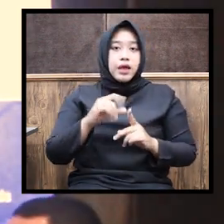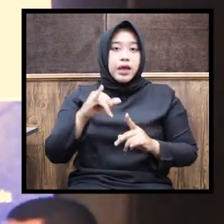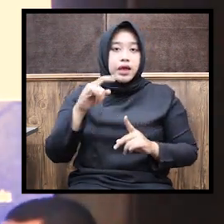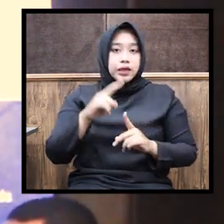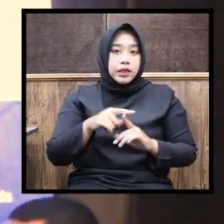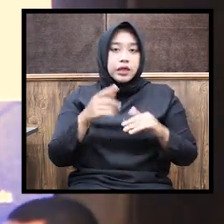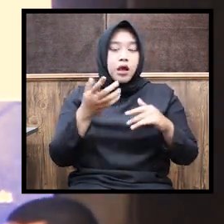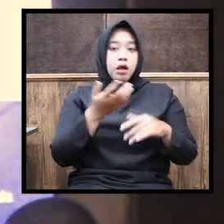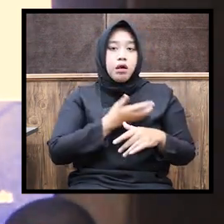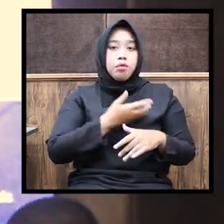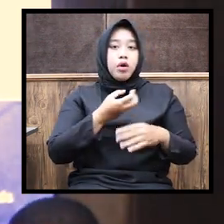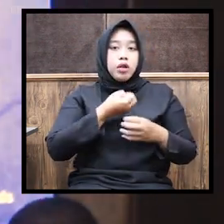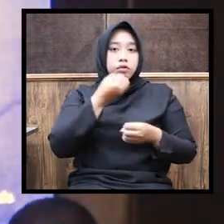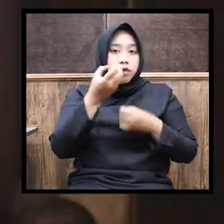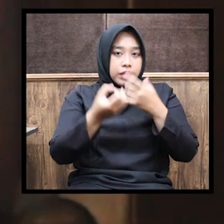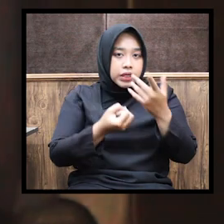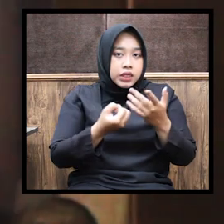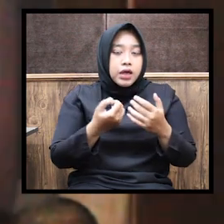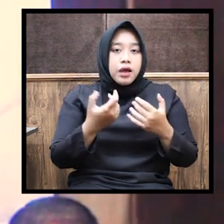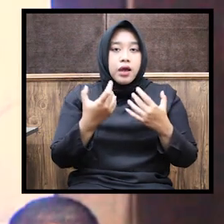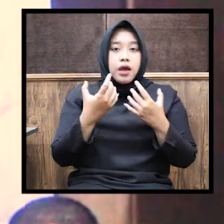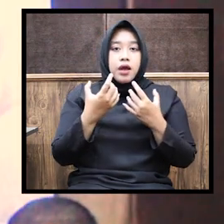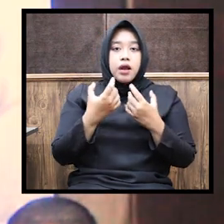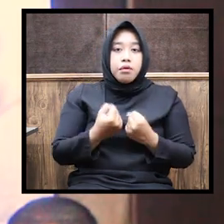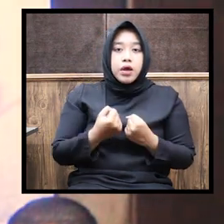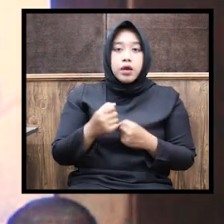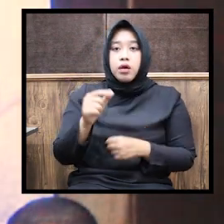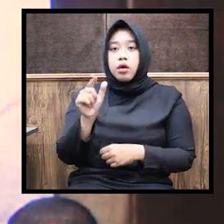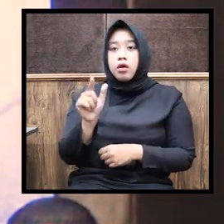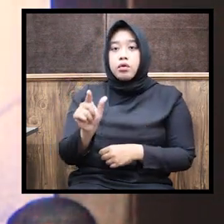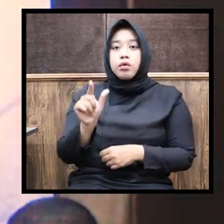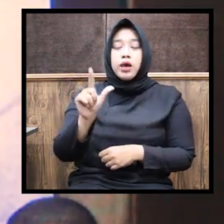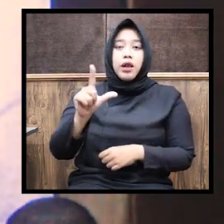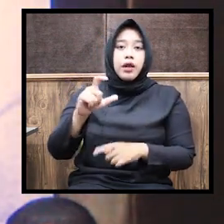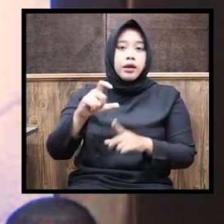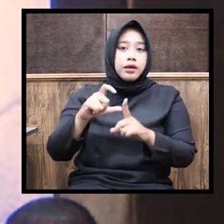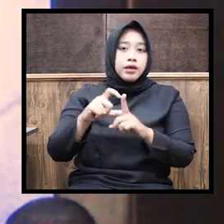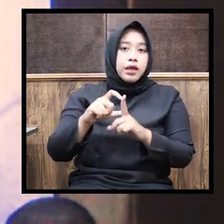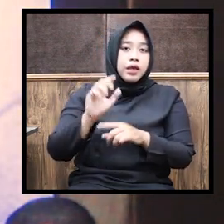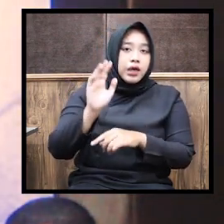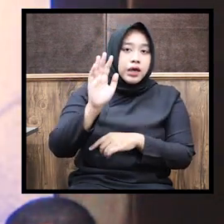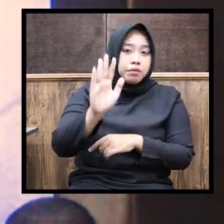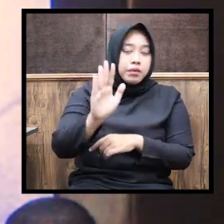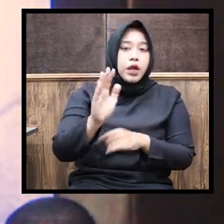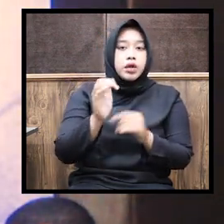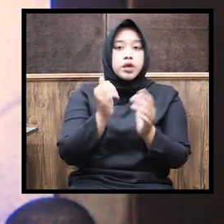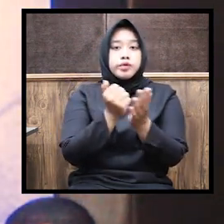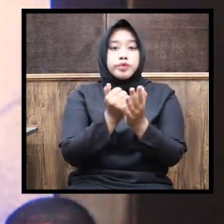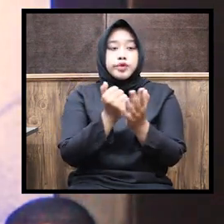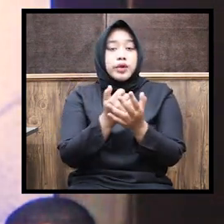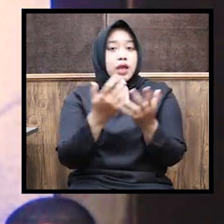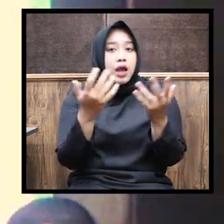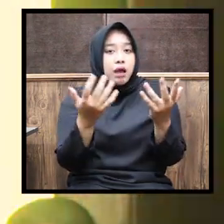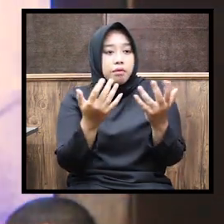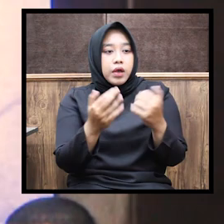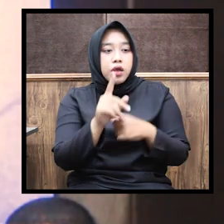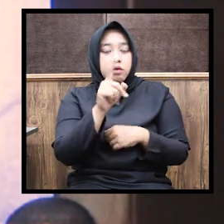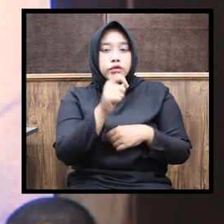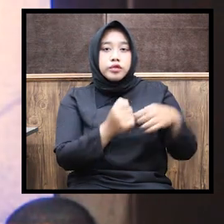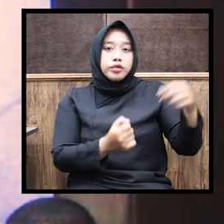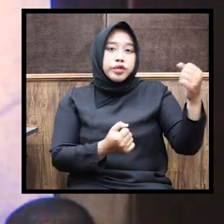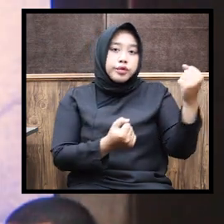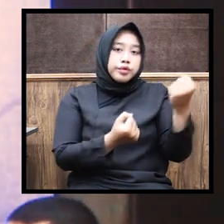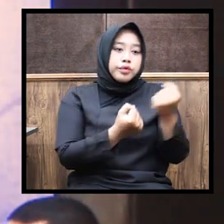akan disampaikan harapannya u ke depan betul kemudian ee apa yang perlu di-support